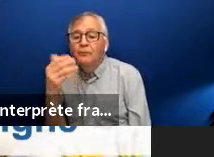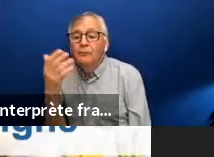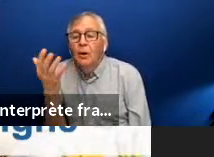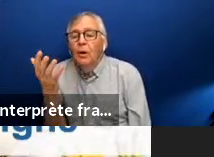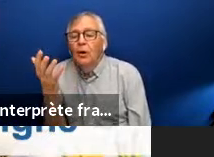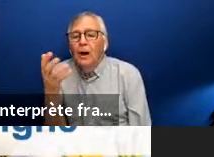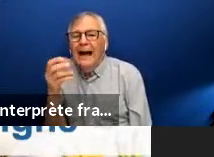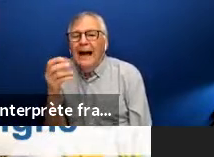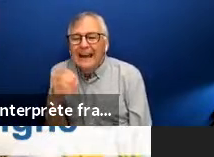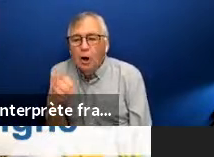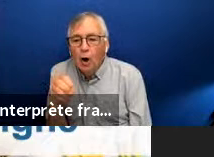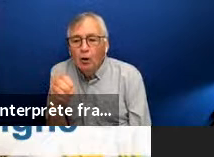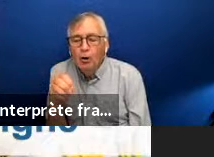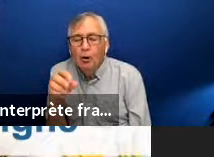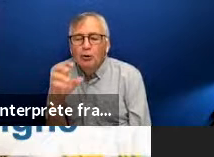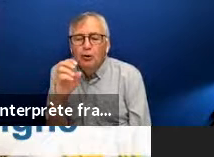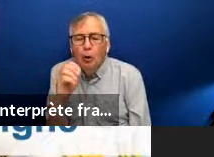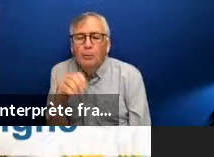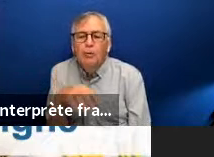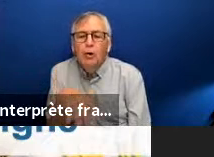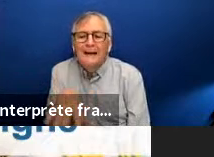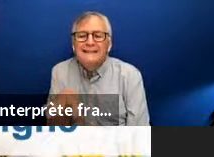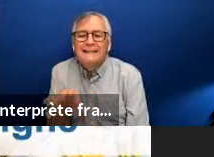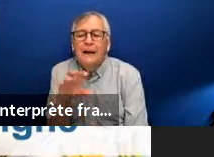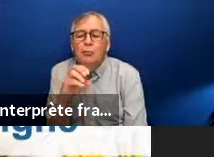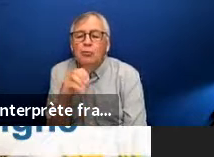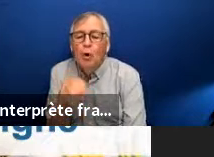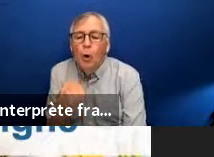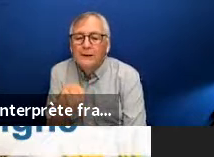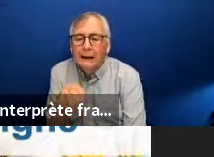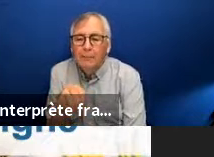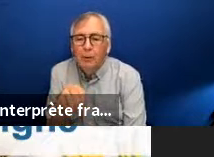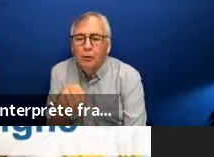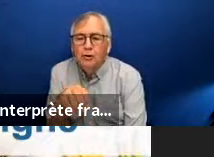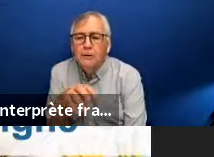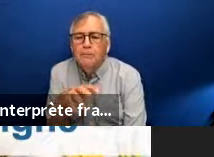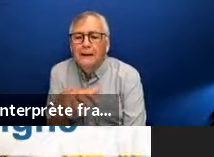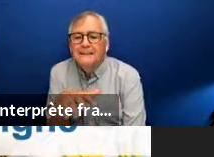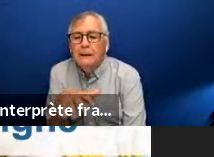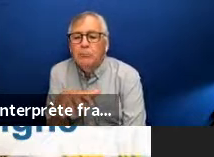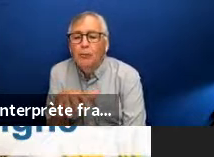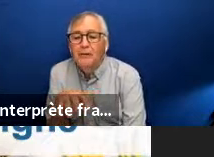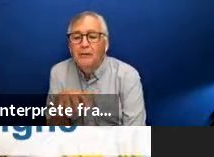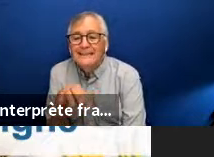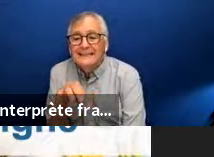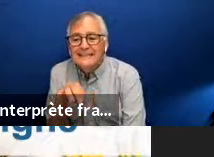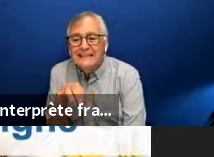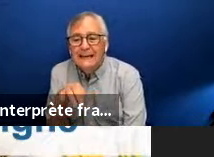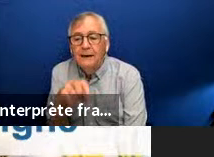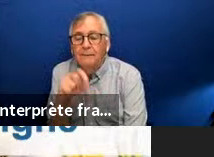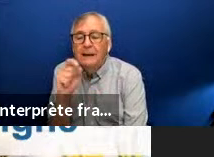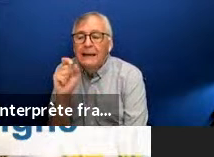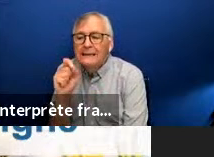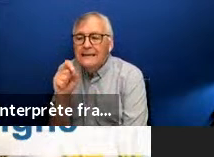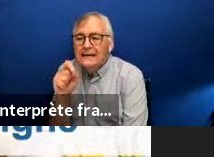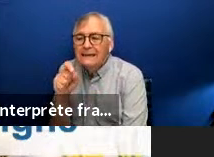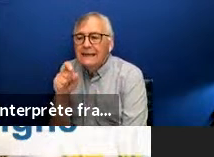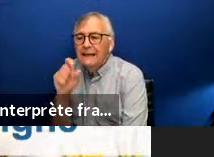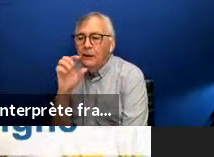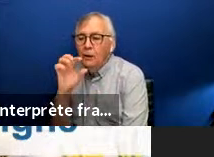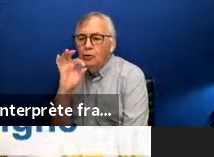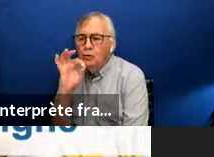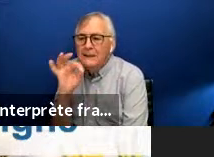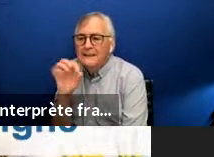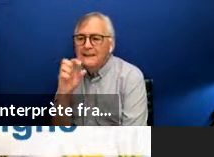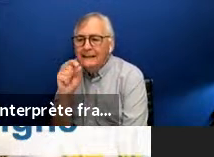fond, à l'école, ils ont pu leur enseigner une autre approche. Par exemple, le français signé, qui